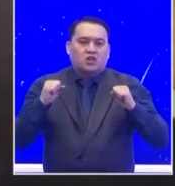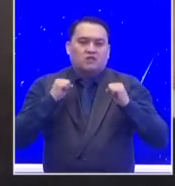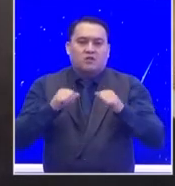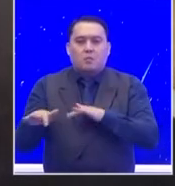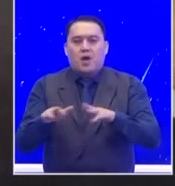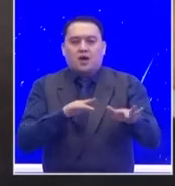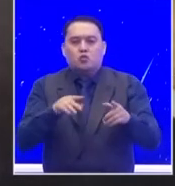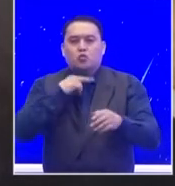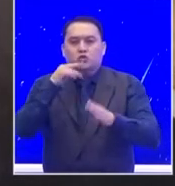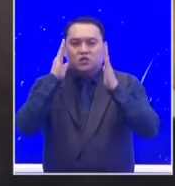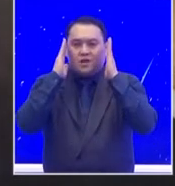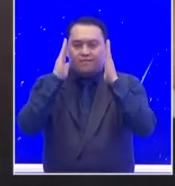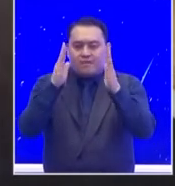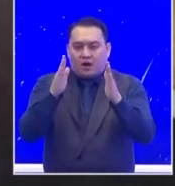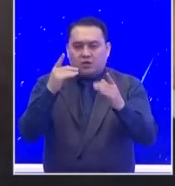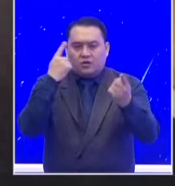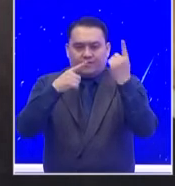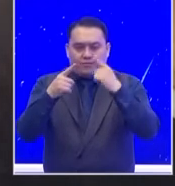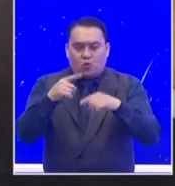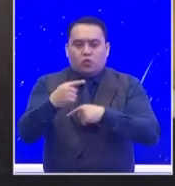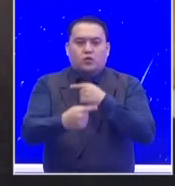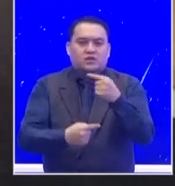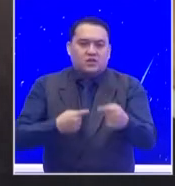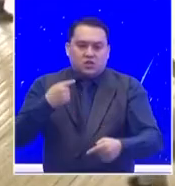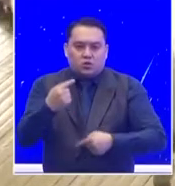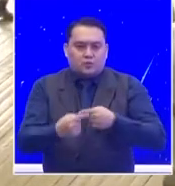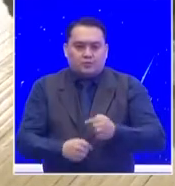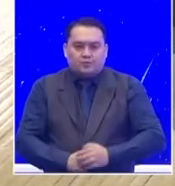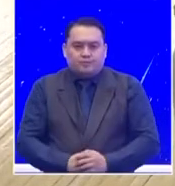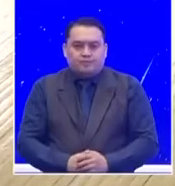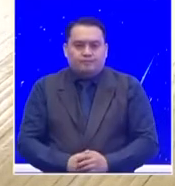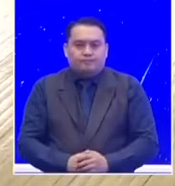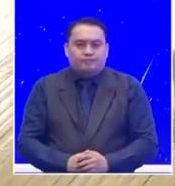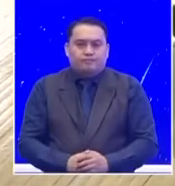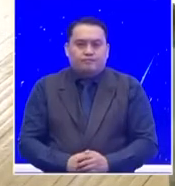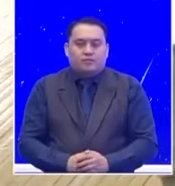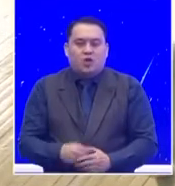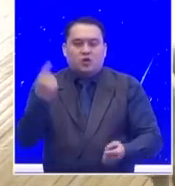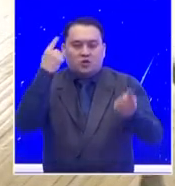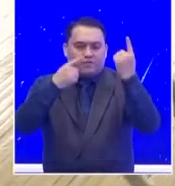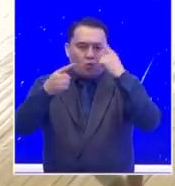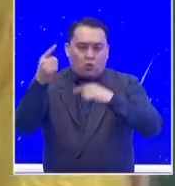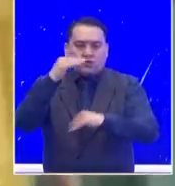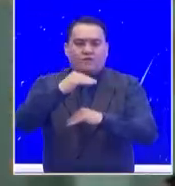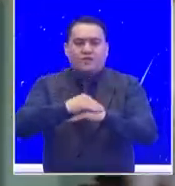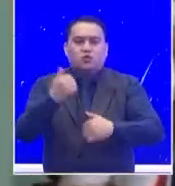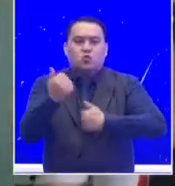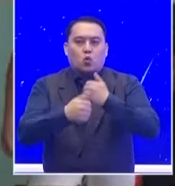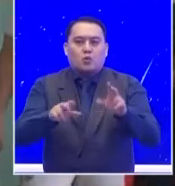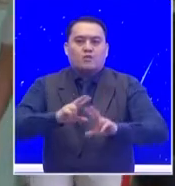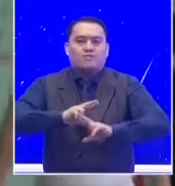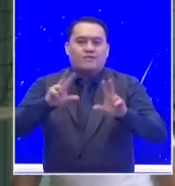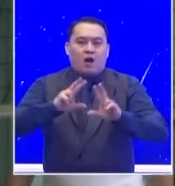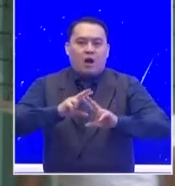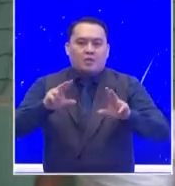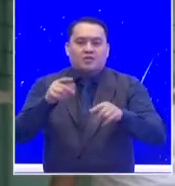мероприятия. Мы уделяем особое внимание творческому наследию. Помимо творческого вечера, в стенах колледжа прошел турнир по волейболу